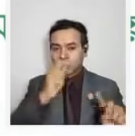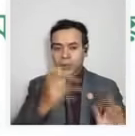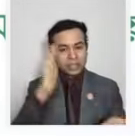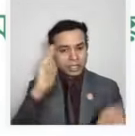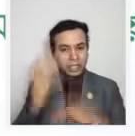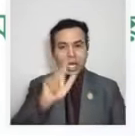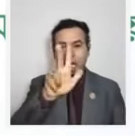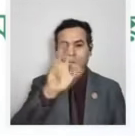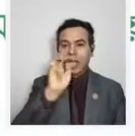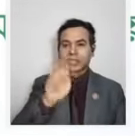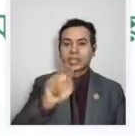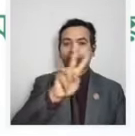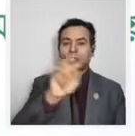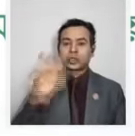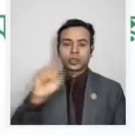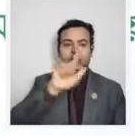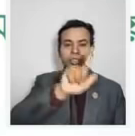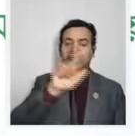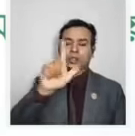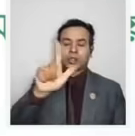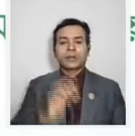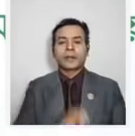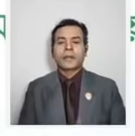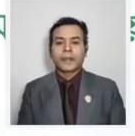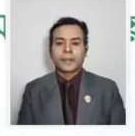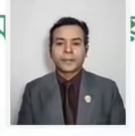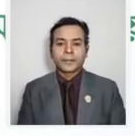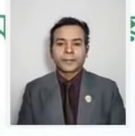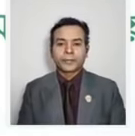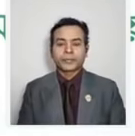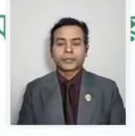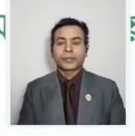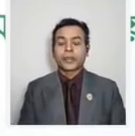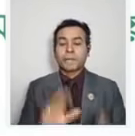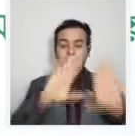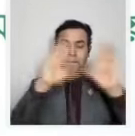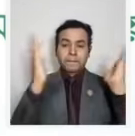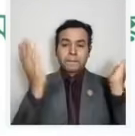2,96,620 জন। 24 ঘন্টায় মৃত্যুবরণ করেছেন 277 জন এবং এ পর্যন্ত